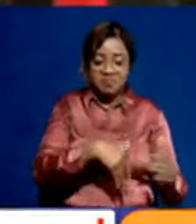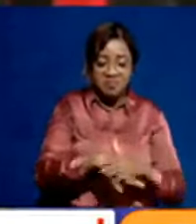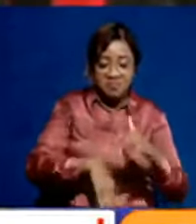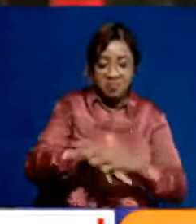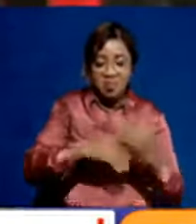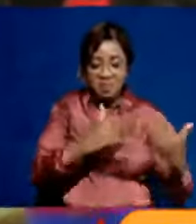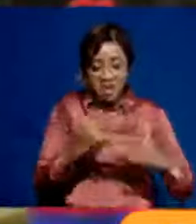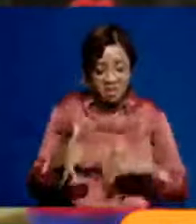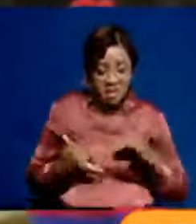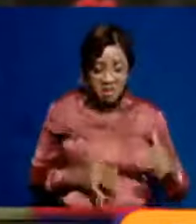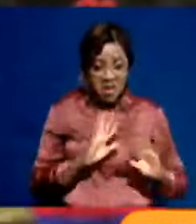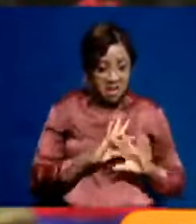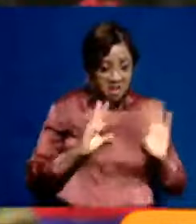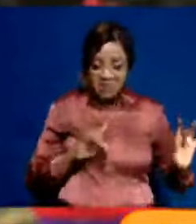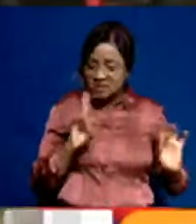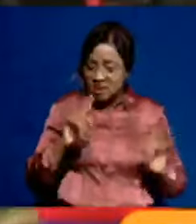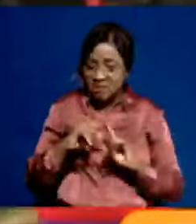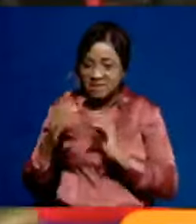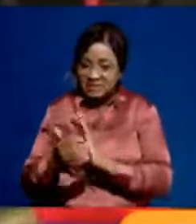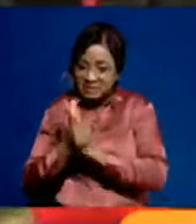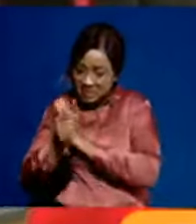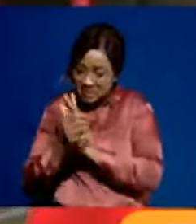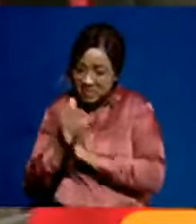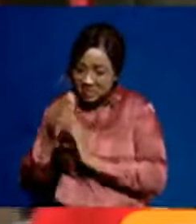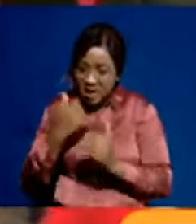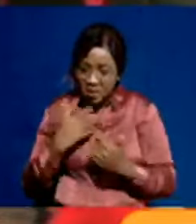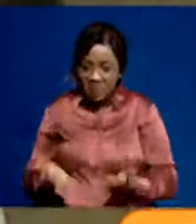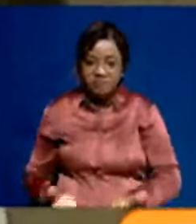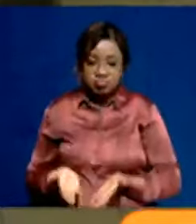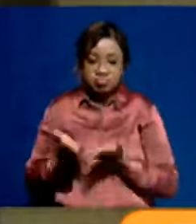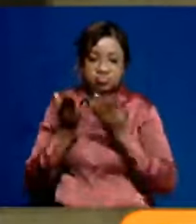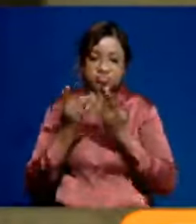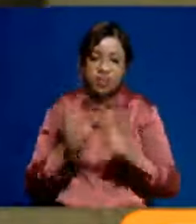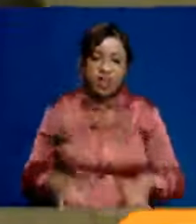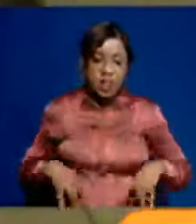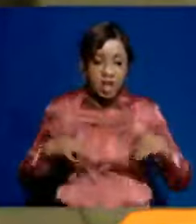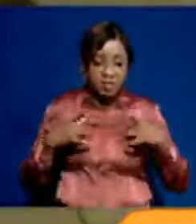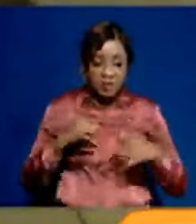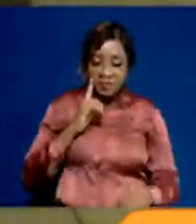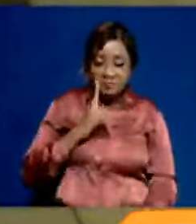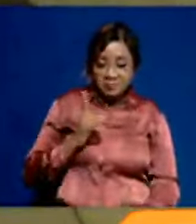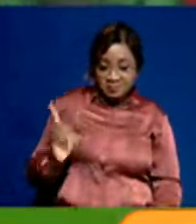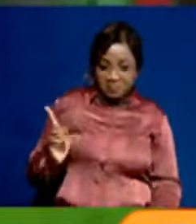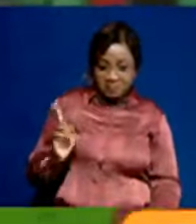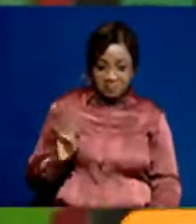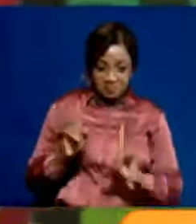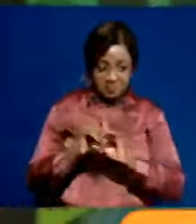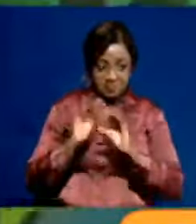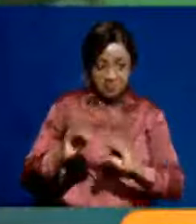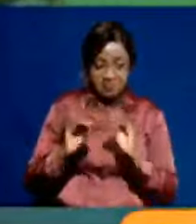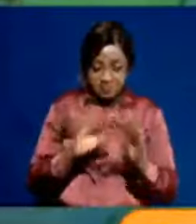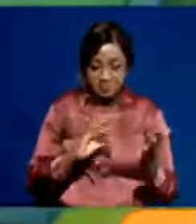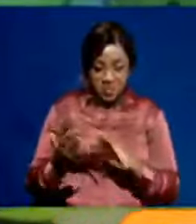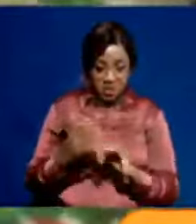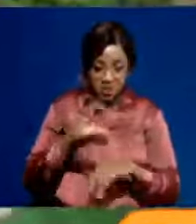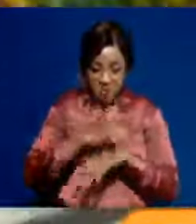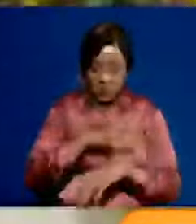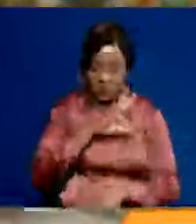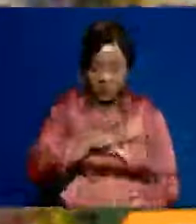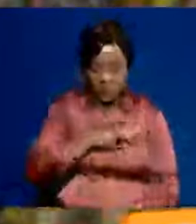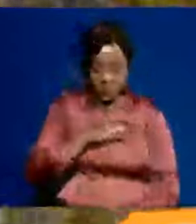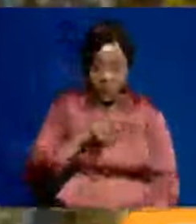yake, bali pia kukuza talanta yako ili kusaidia maishani. Kando na uchoraji, watoto pia walifunzwa namna ya kujikimu kupitia